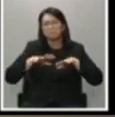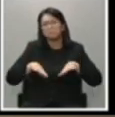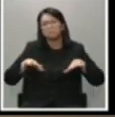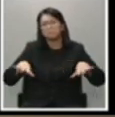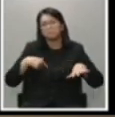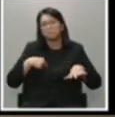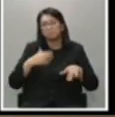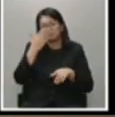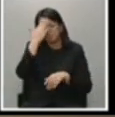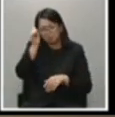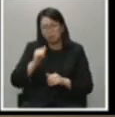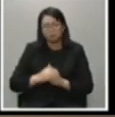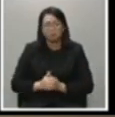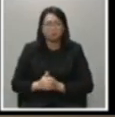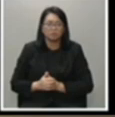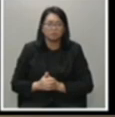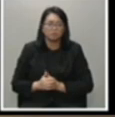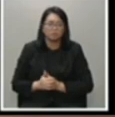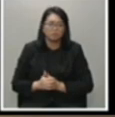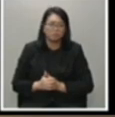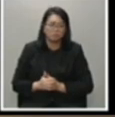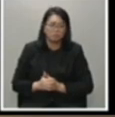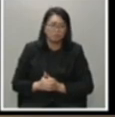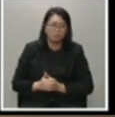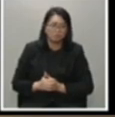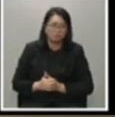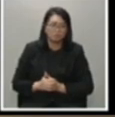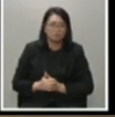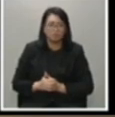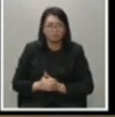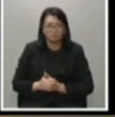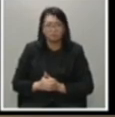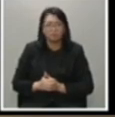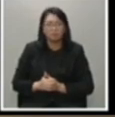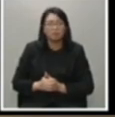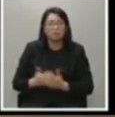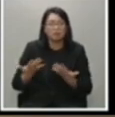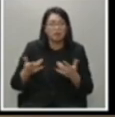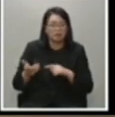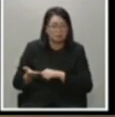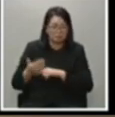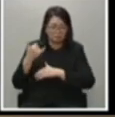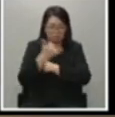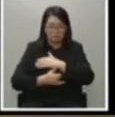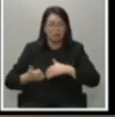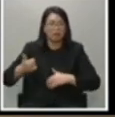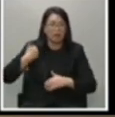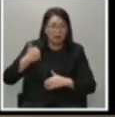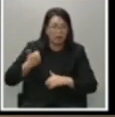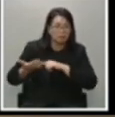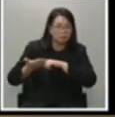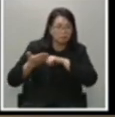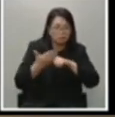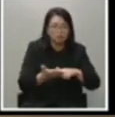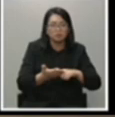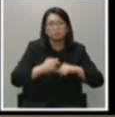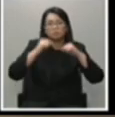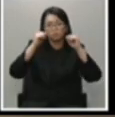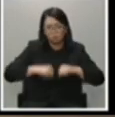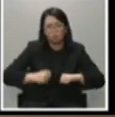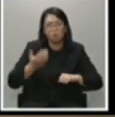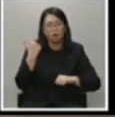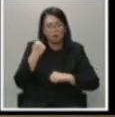งเสรีการค้ากับแคนาดาทั้งที่แคนาดายื่นเจตจำนงอยากทำความตกลงกับอาเซียนตั้ง